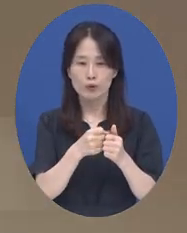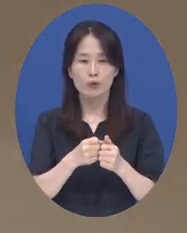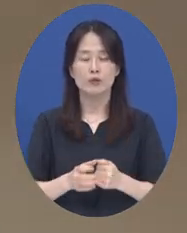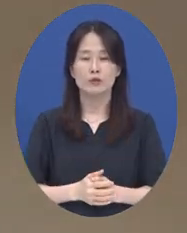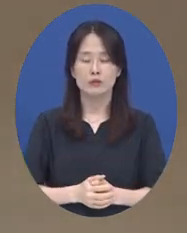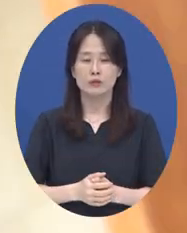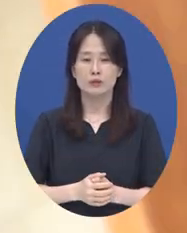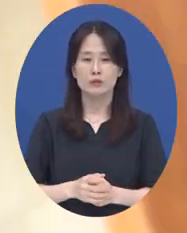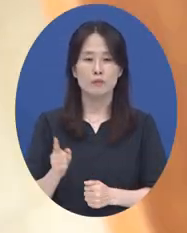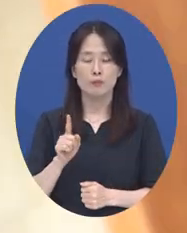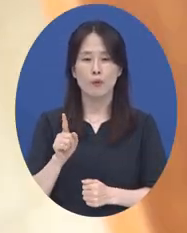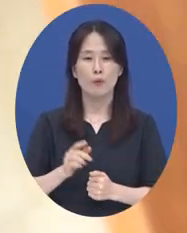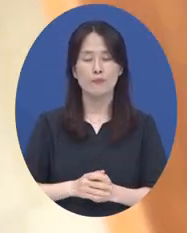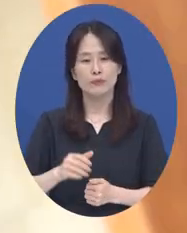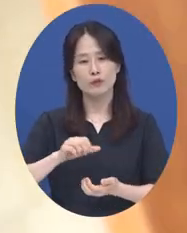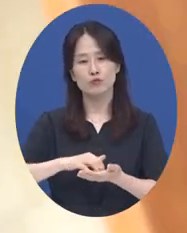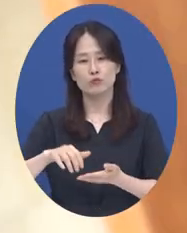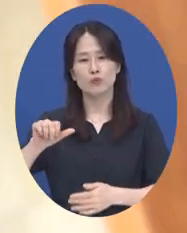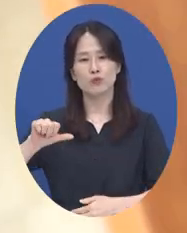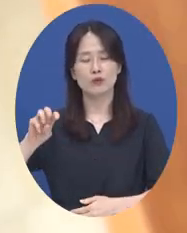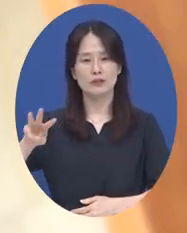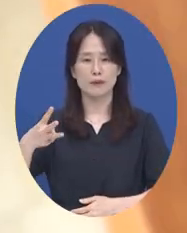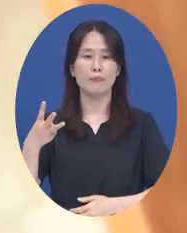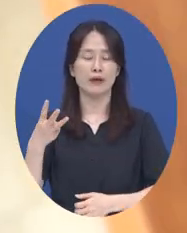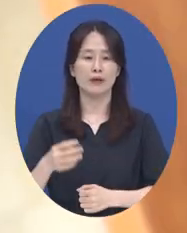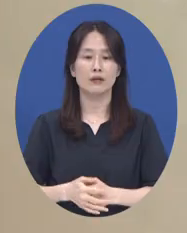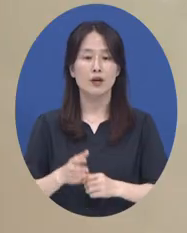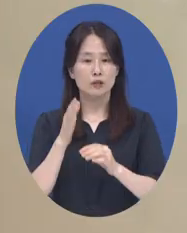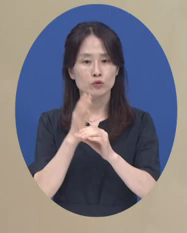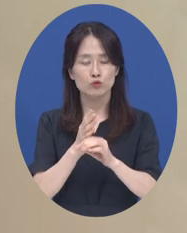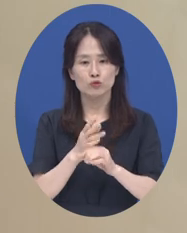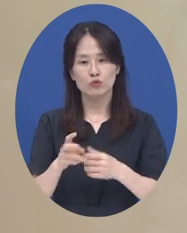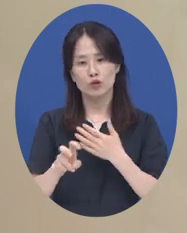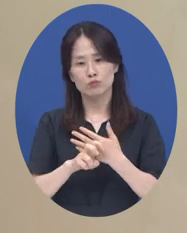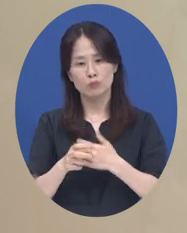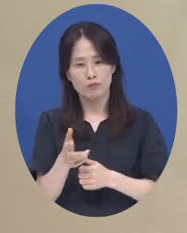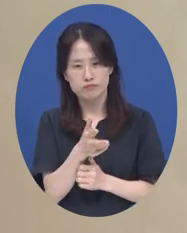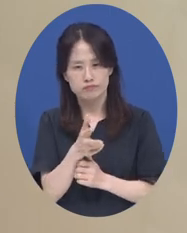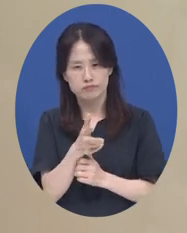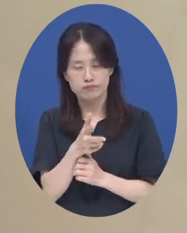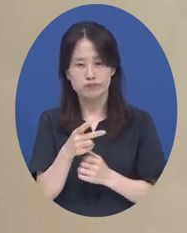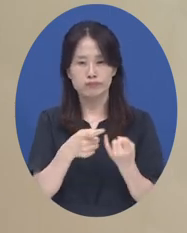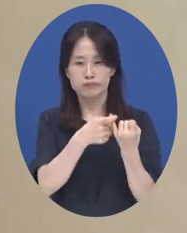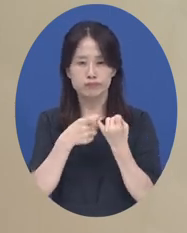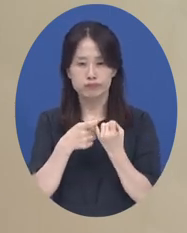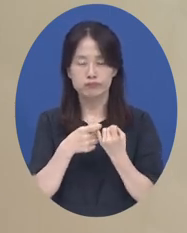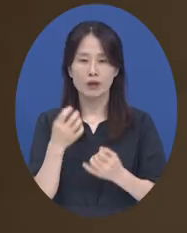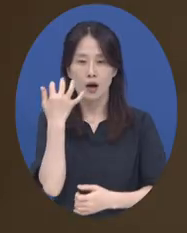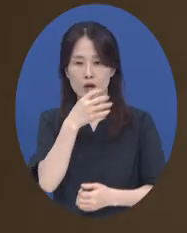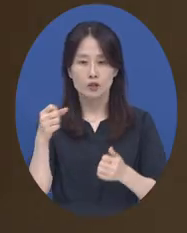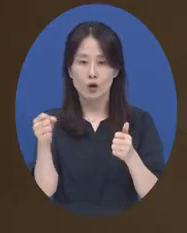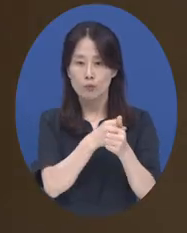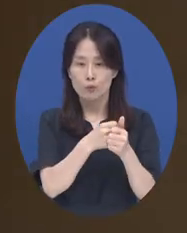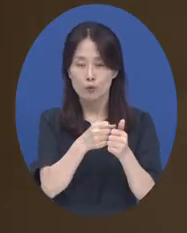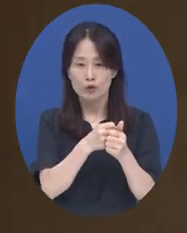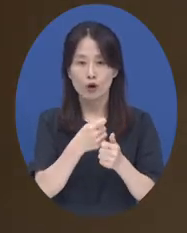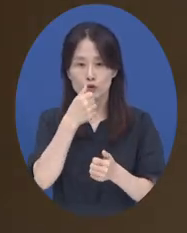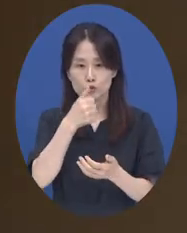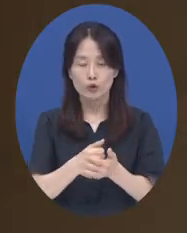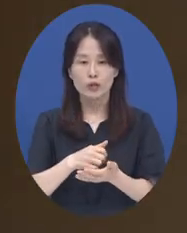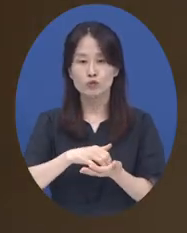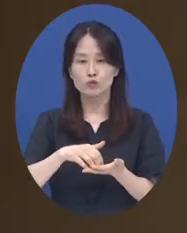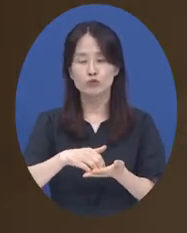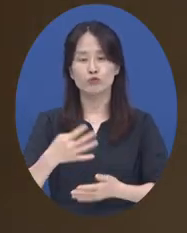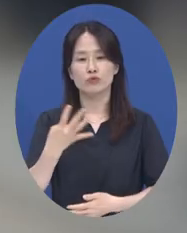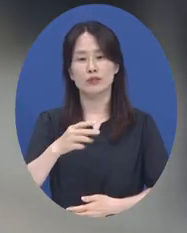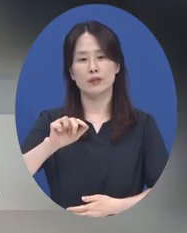범죄는 약 5,300건. 그 중에서도 불법 촬영과 강간, 강제추행 등 성폭력 범죄는 4,800건에